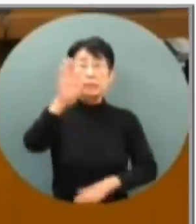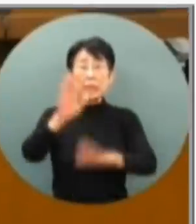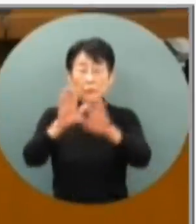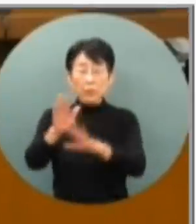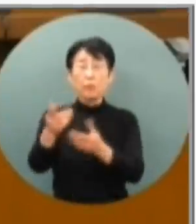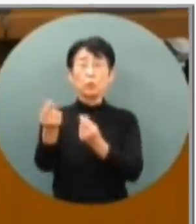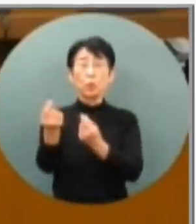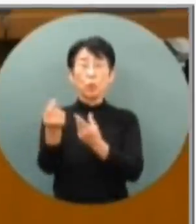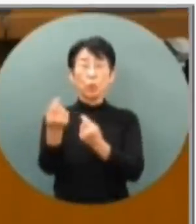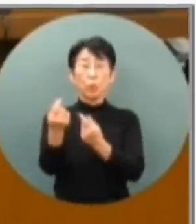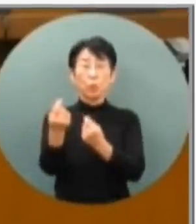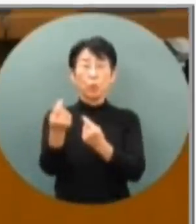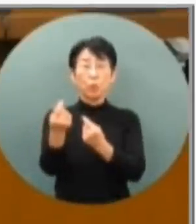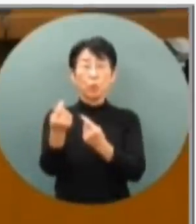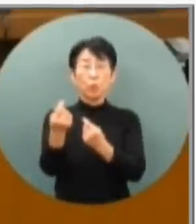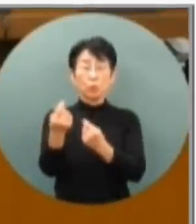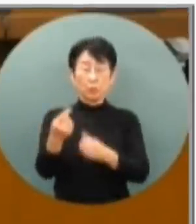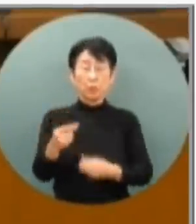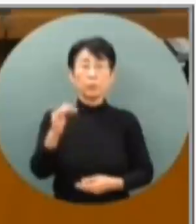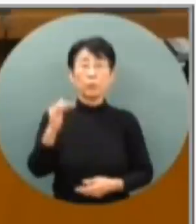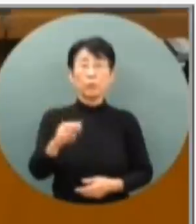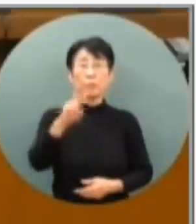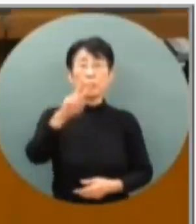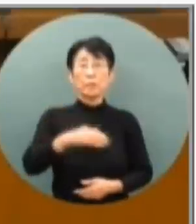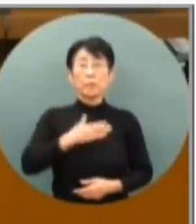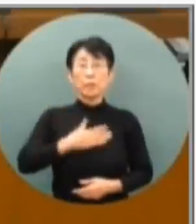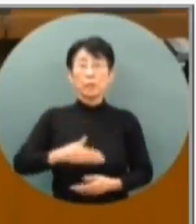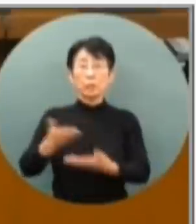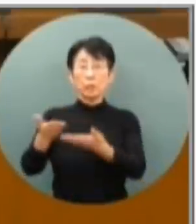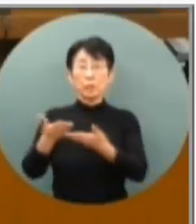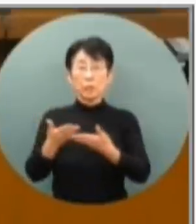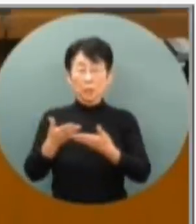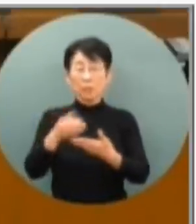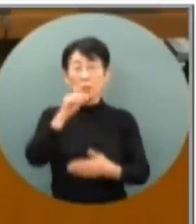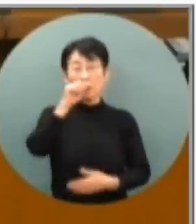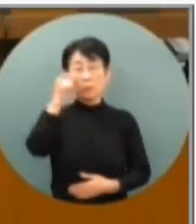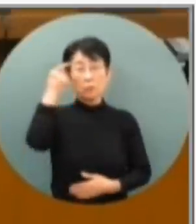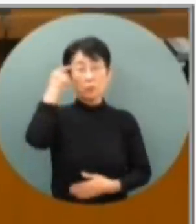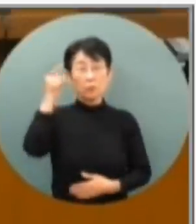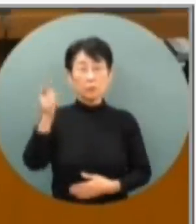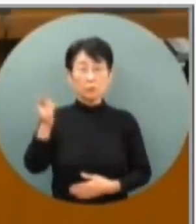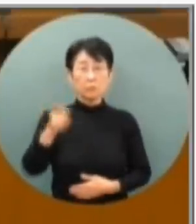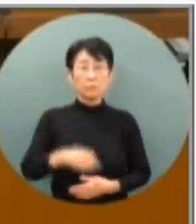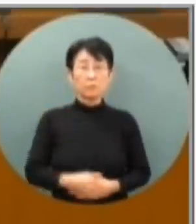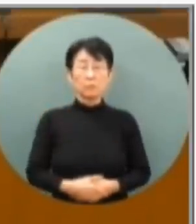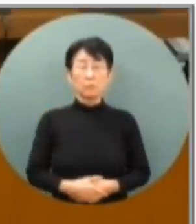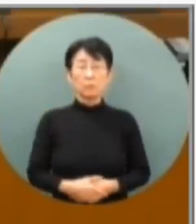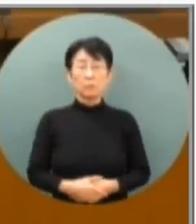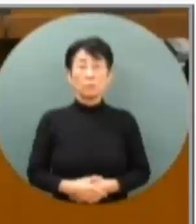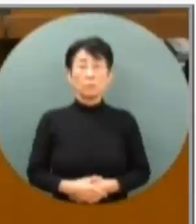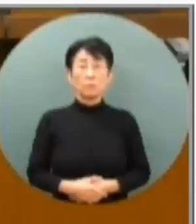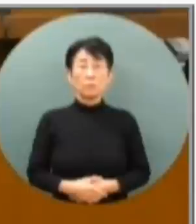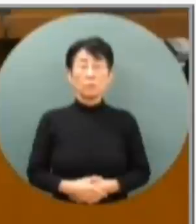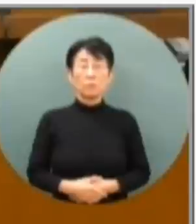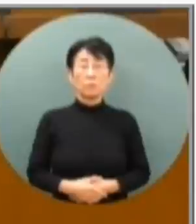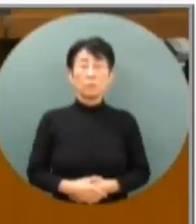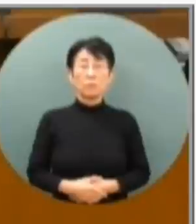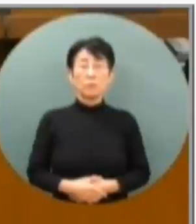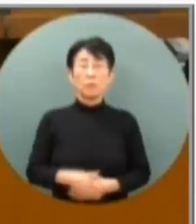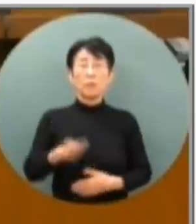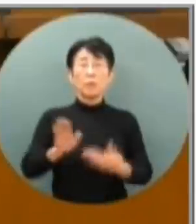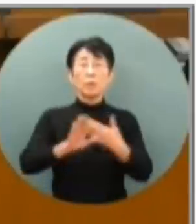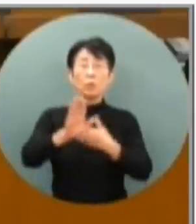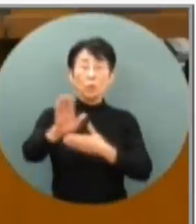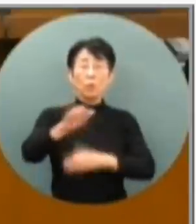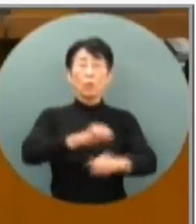にまたご理解をいただければいいんじゃないかなというふうに思います。そういう意味で、今後ですね、運動展